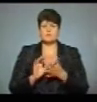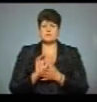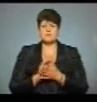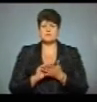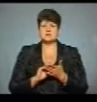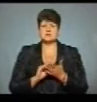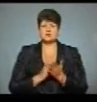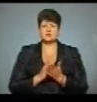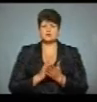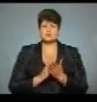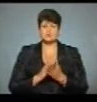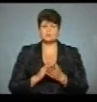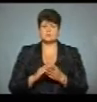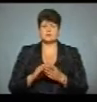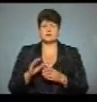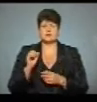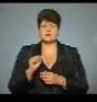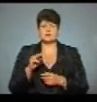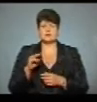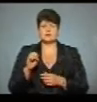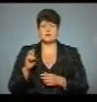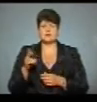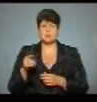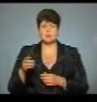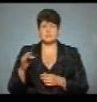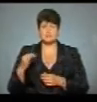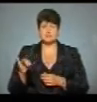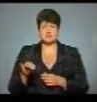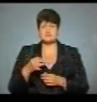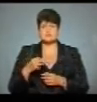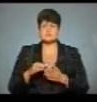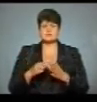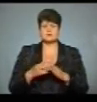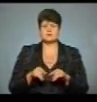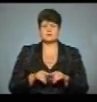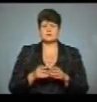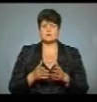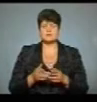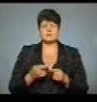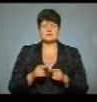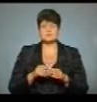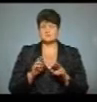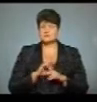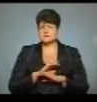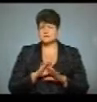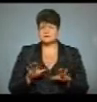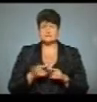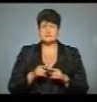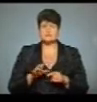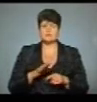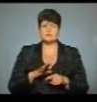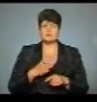організації «Всеукраїнське об'єднання «Свобода» Андрій Тернопільський прокоментував ситуацію так. Це не так, це були наші два